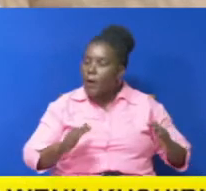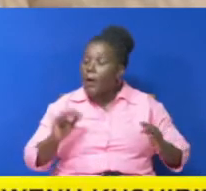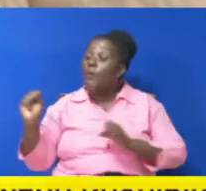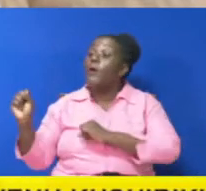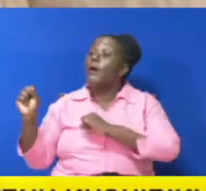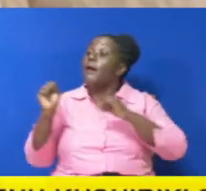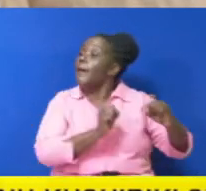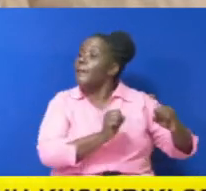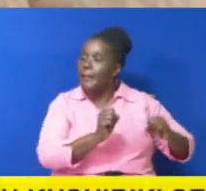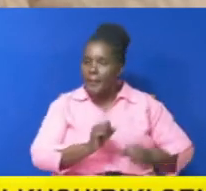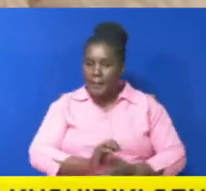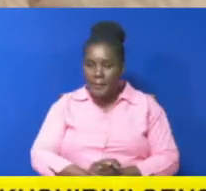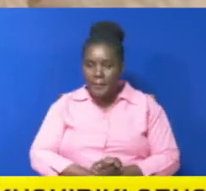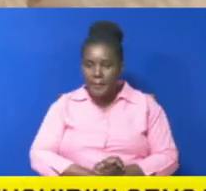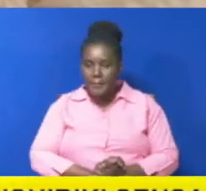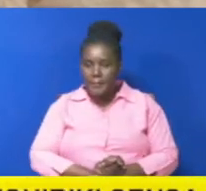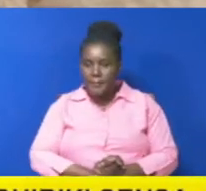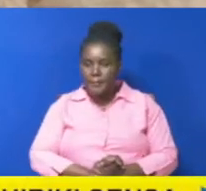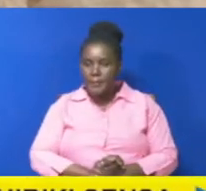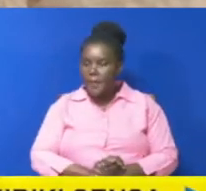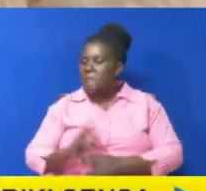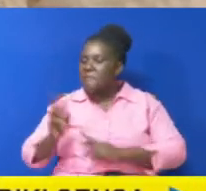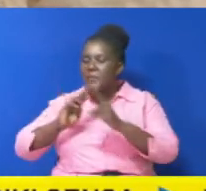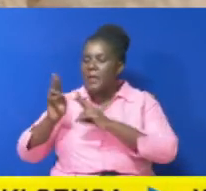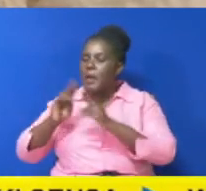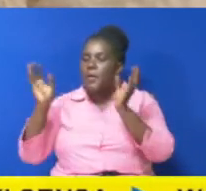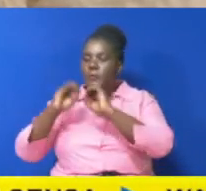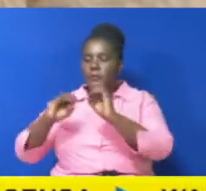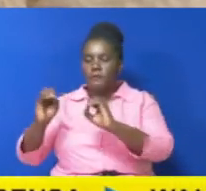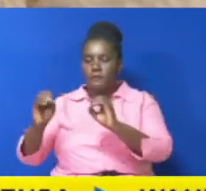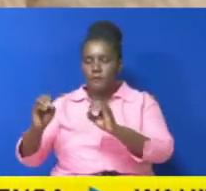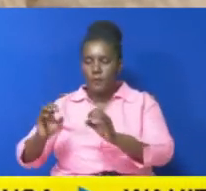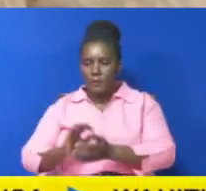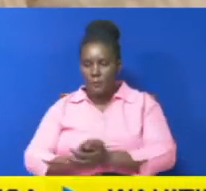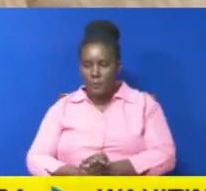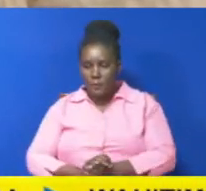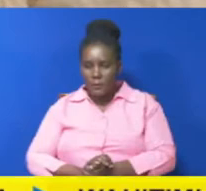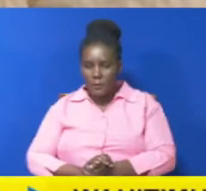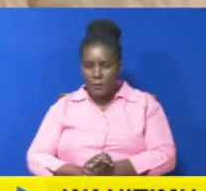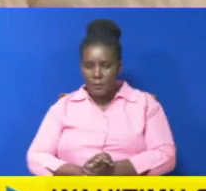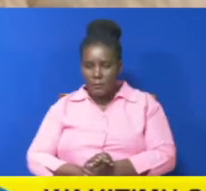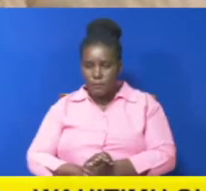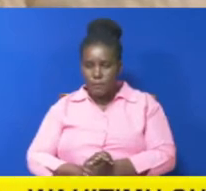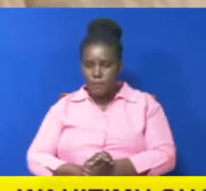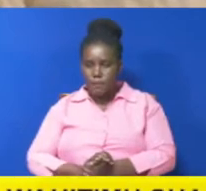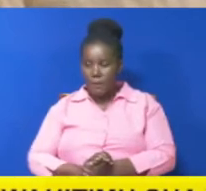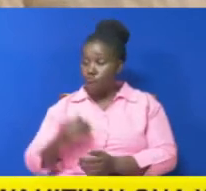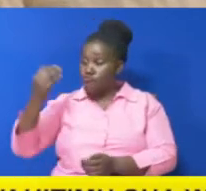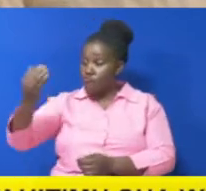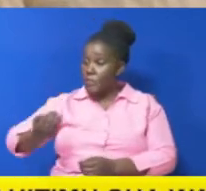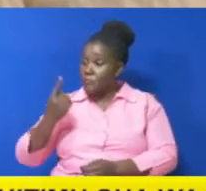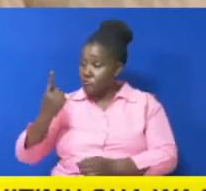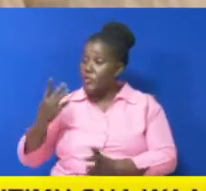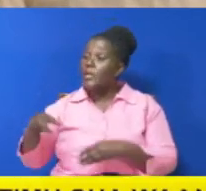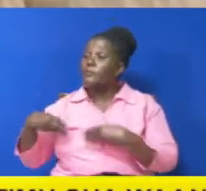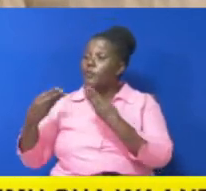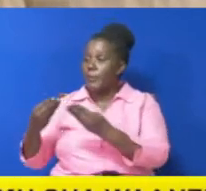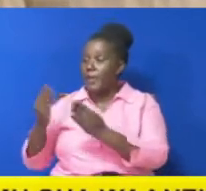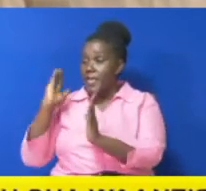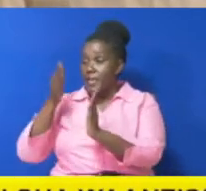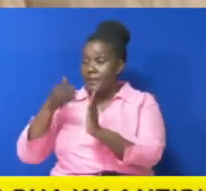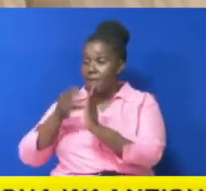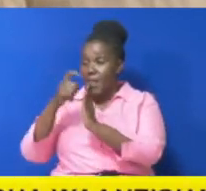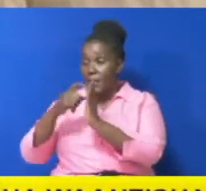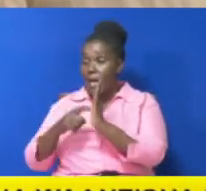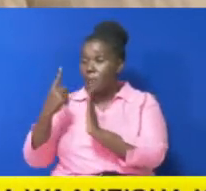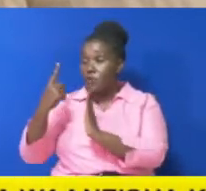mara moja. Hili halina mjadala, na tunawapa mwezi mmoja kufika tarehe moja mwezi wa